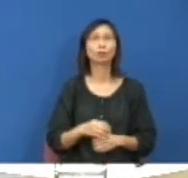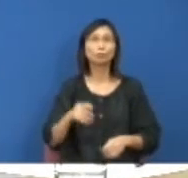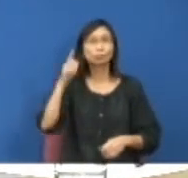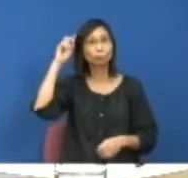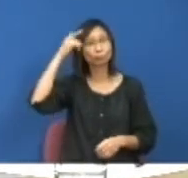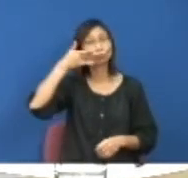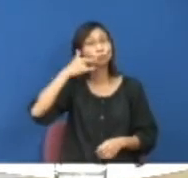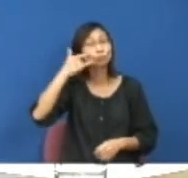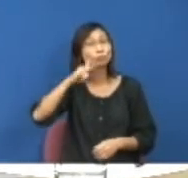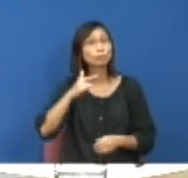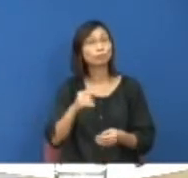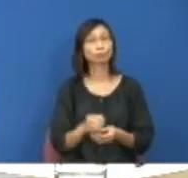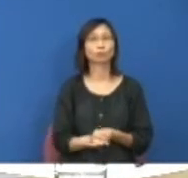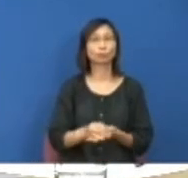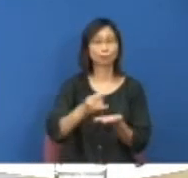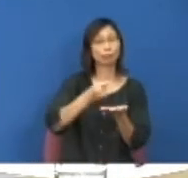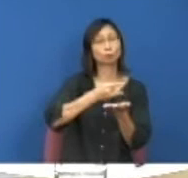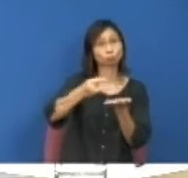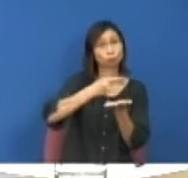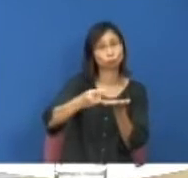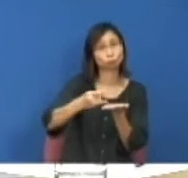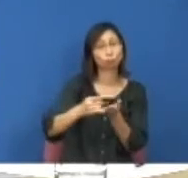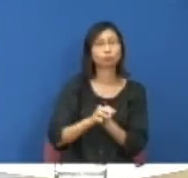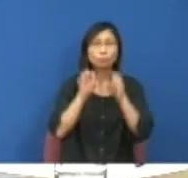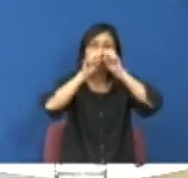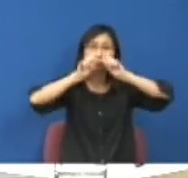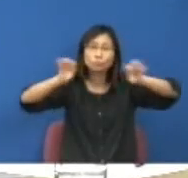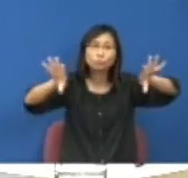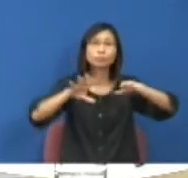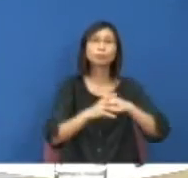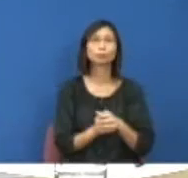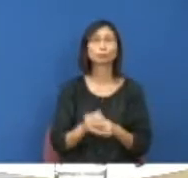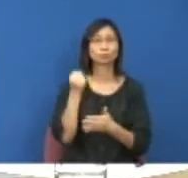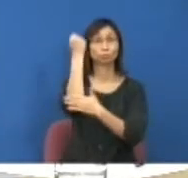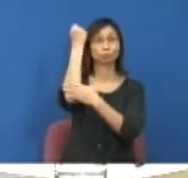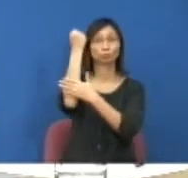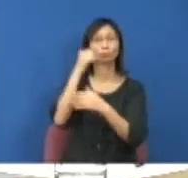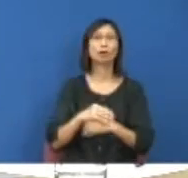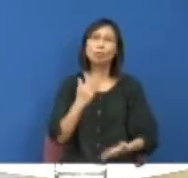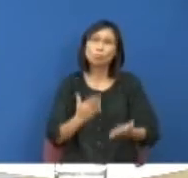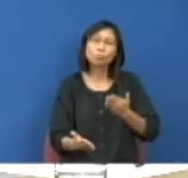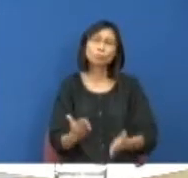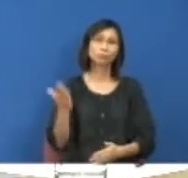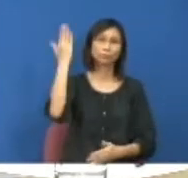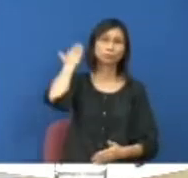去號召示威啦，咁即係冇得教噶。或者係其實喺20年前， 歐美